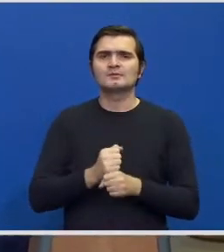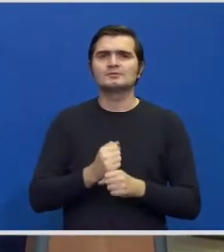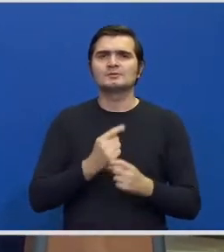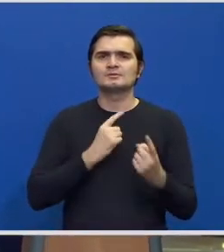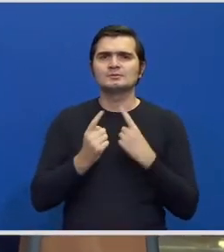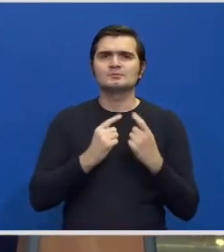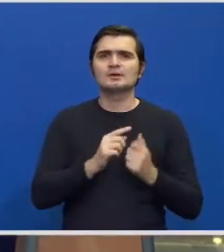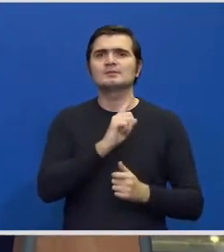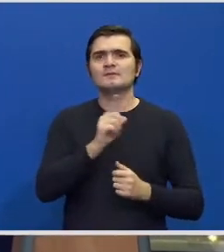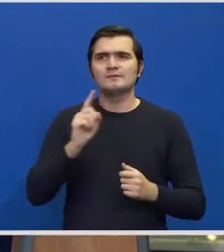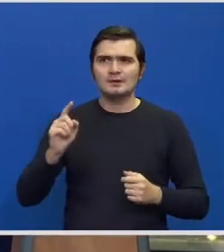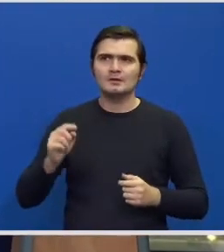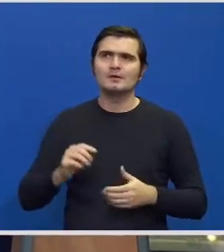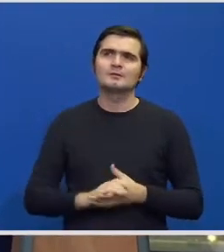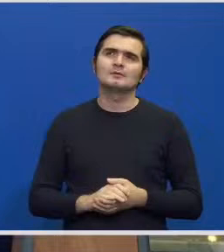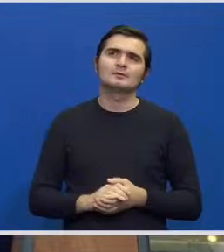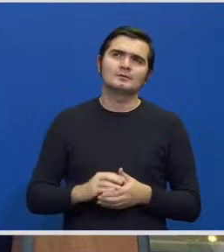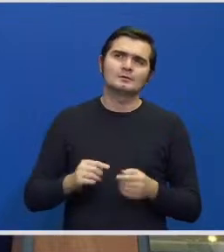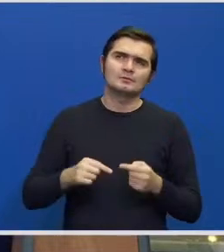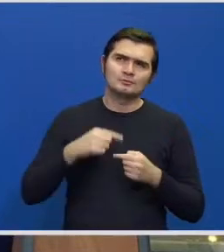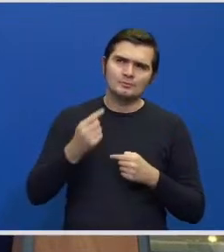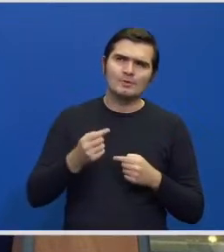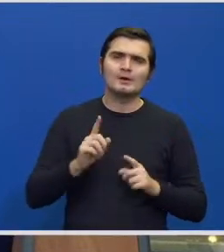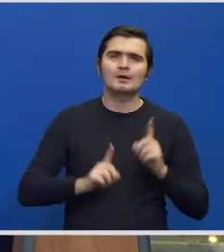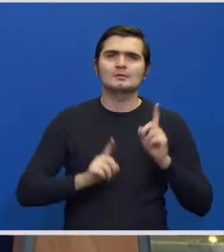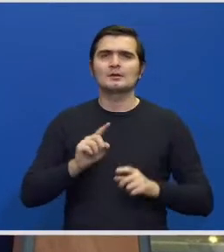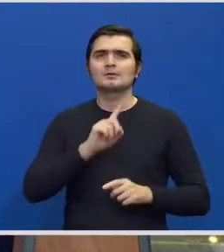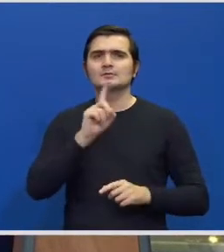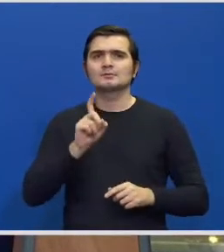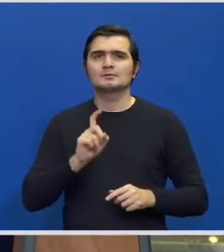exact. Publică, puteți face o trecere de vizită pe scurt a fiecăruia, după